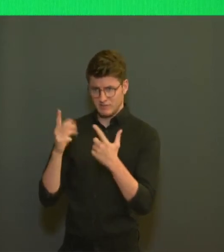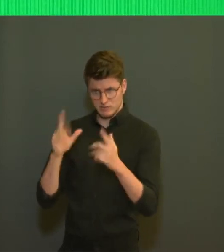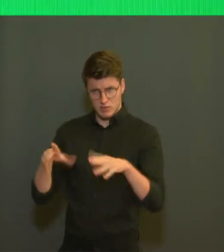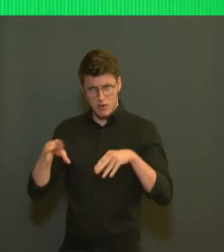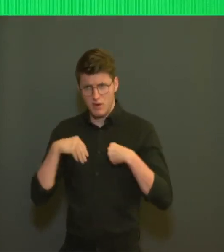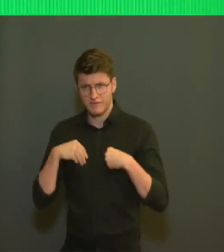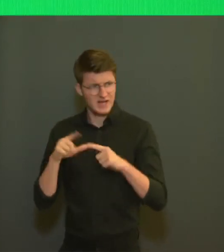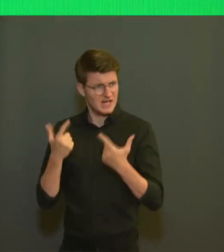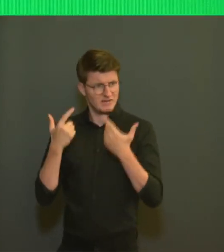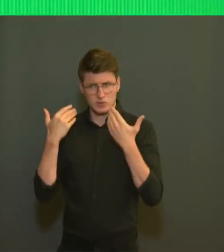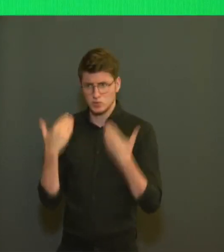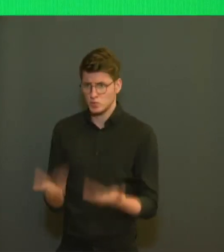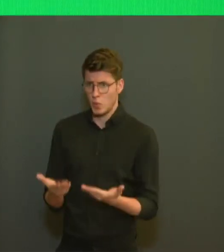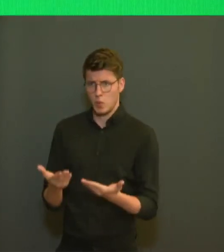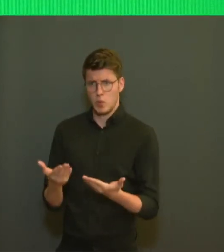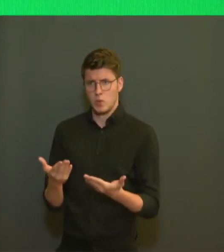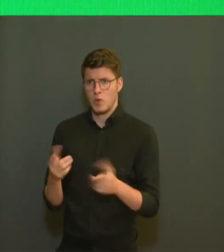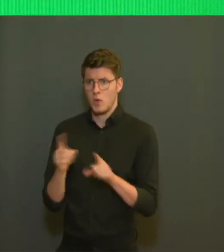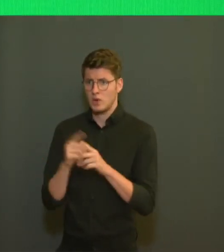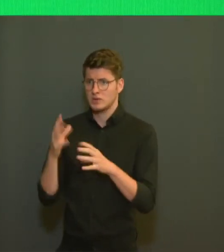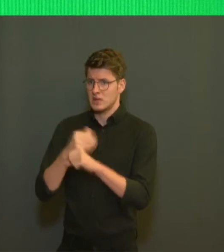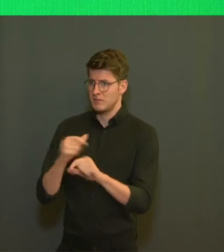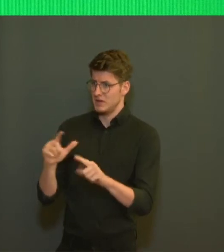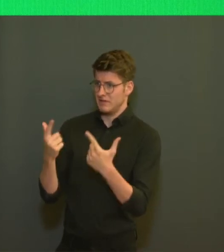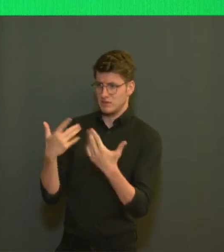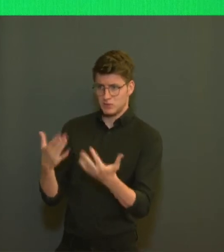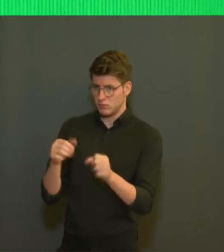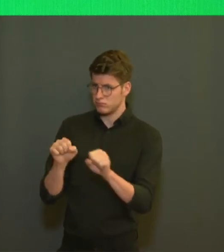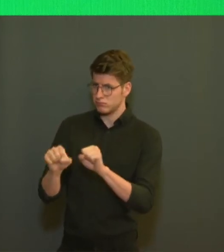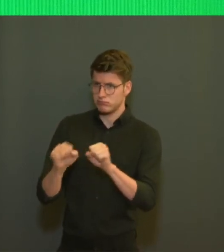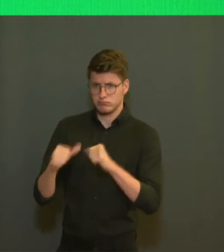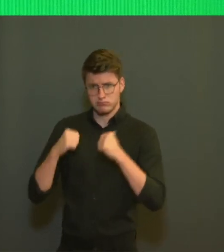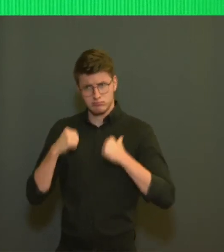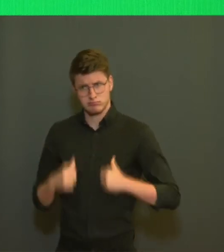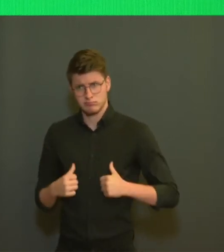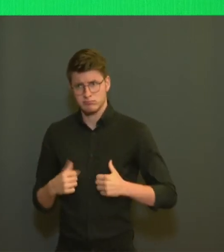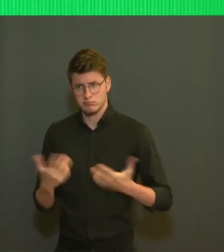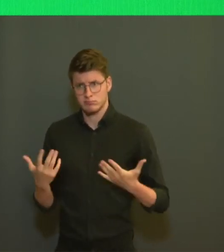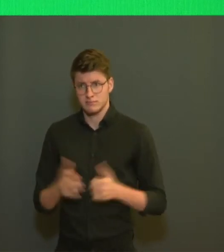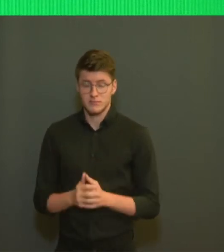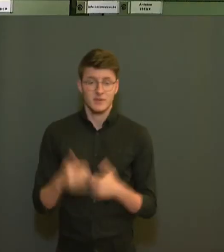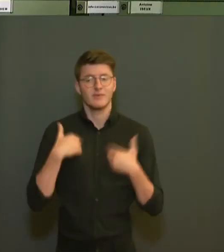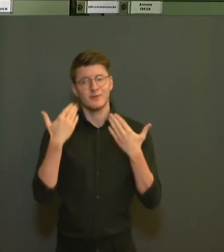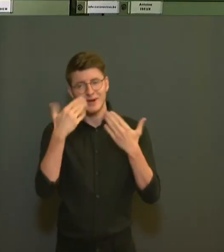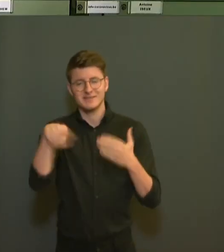samenleving. Ik wens jullie allemaal een prettig weekend toe. Dank u wel.